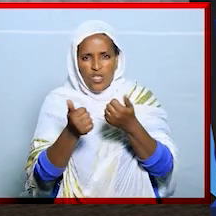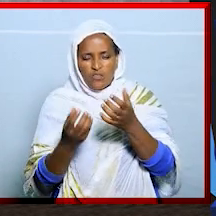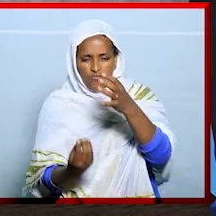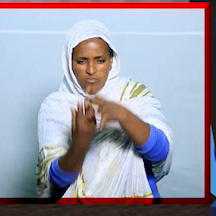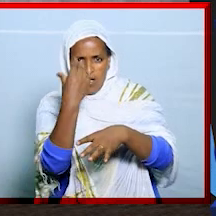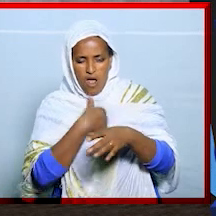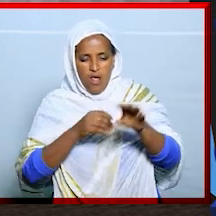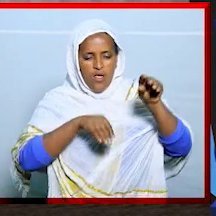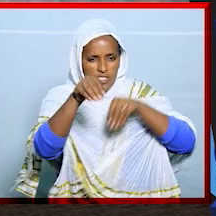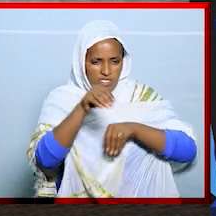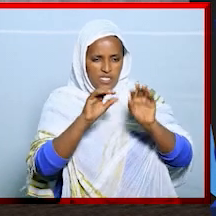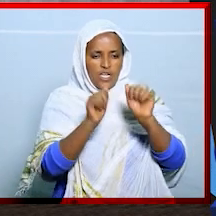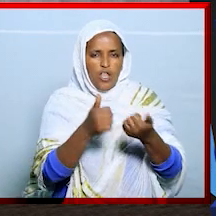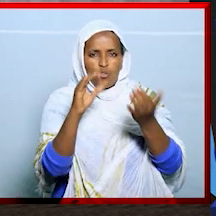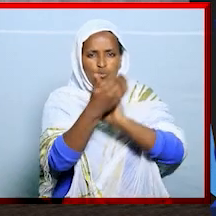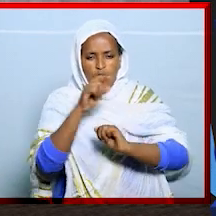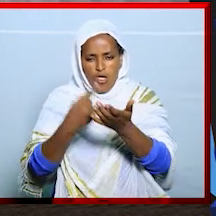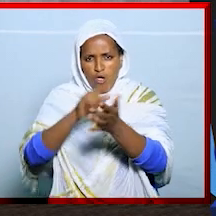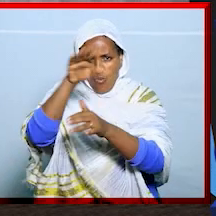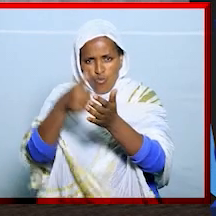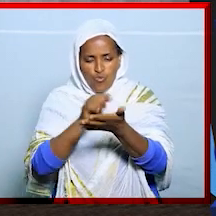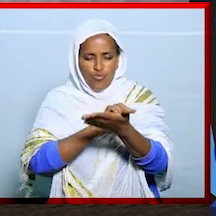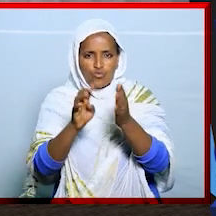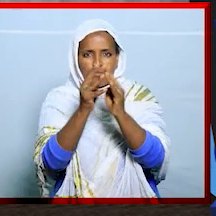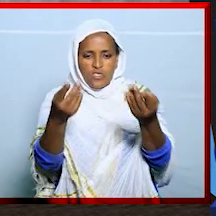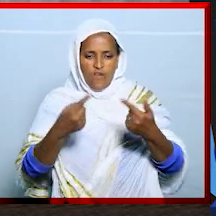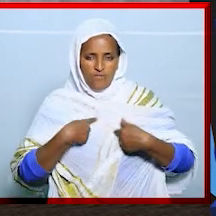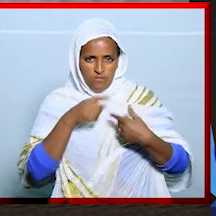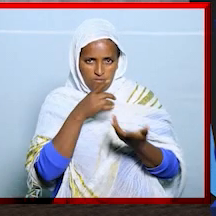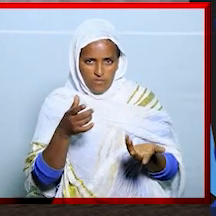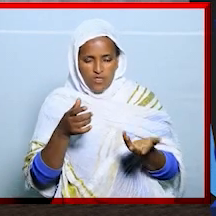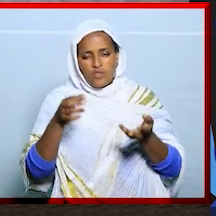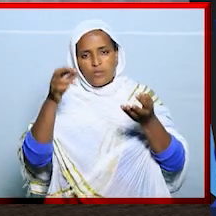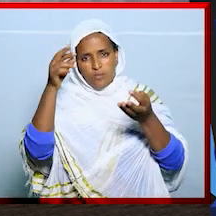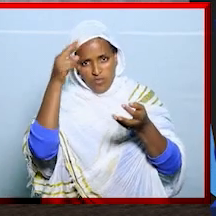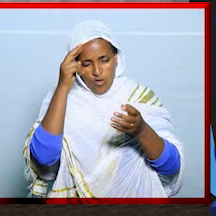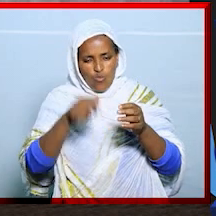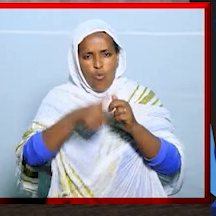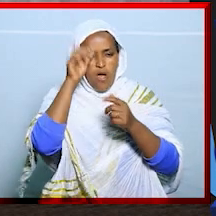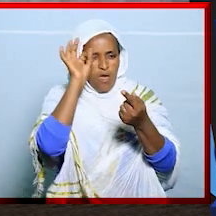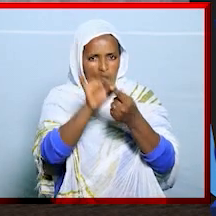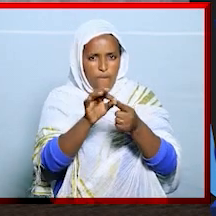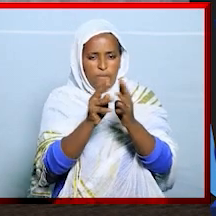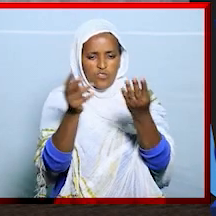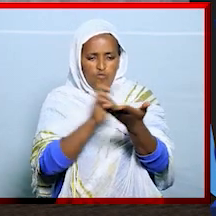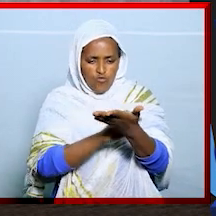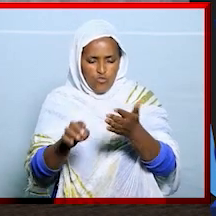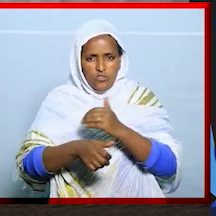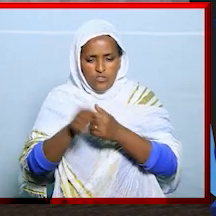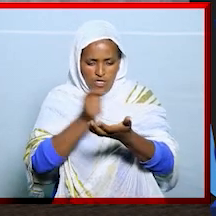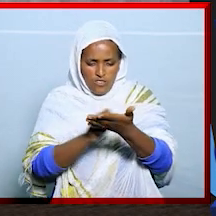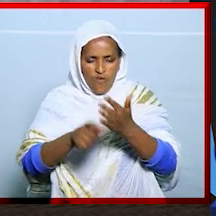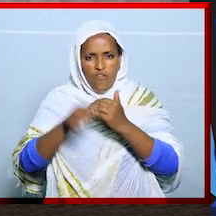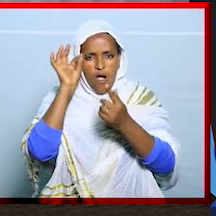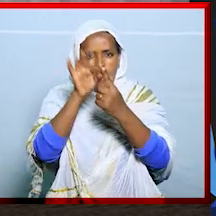ብርሃናቸውን እንዴት እንደሚያመነጩ፣ እንቅስቃሴያቸው እንዴት እንደሆነ ይህን ሁሉ ቅዱስ መጽሐፍ አልነገረንም። ለምን? የመጽሐፍ ቅዱስ ዋና ዓላማ መጽሐፍ ቅዱስ